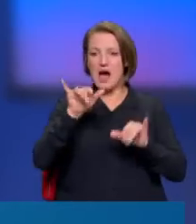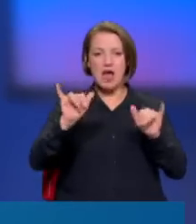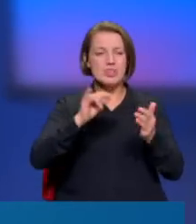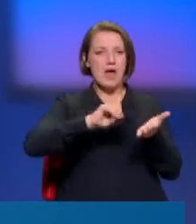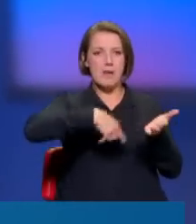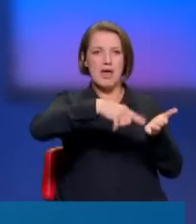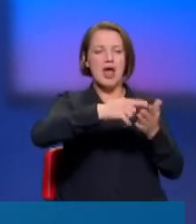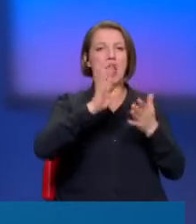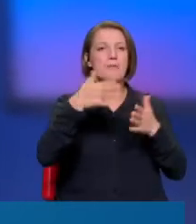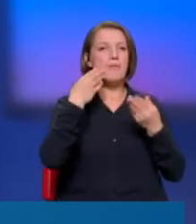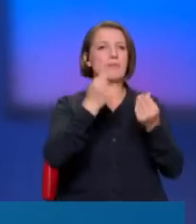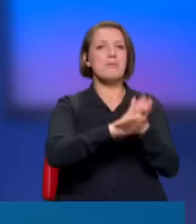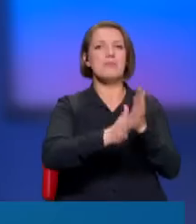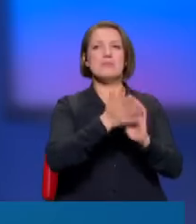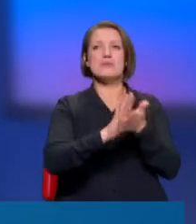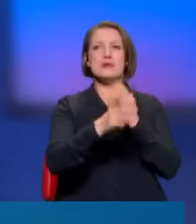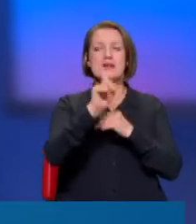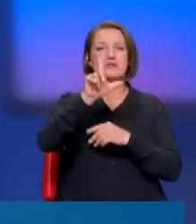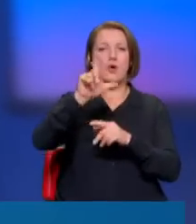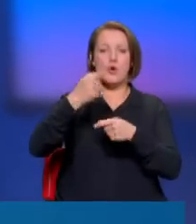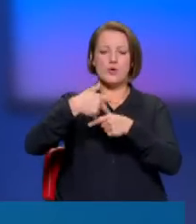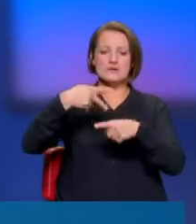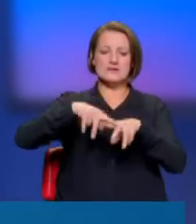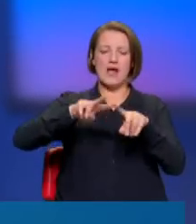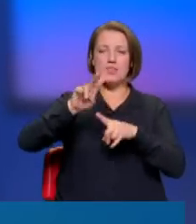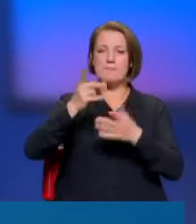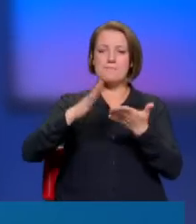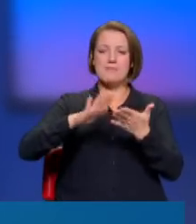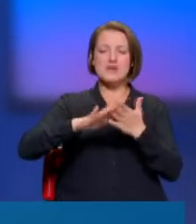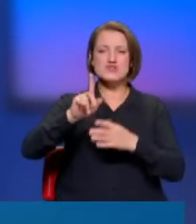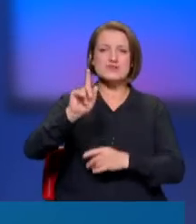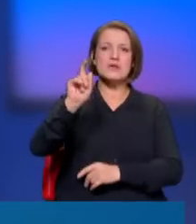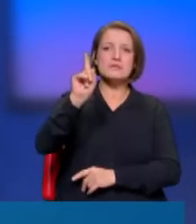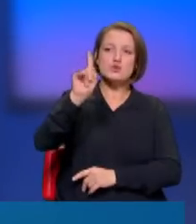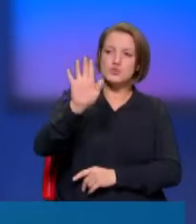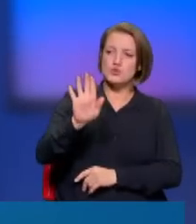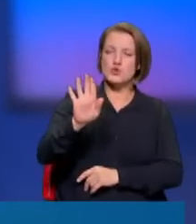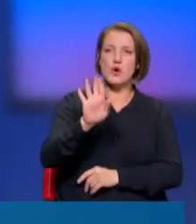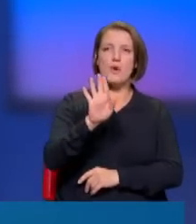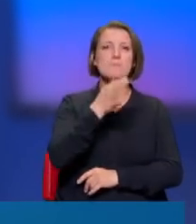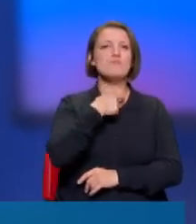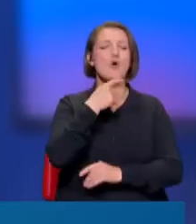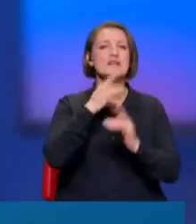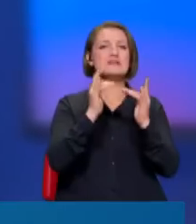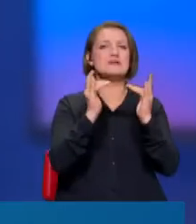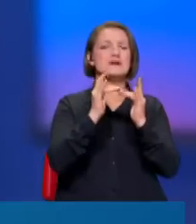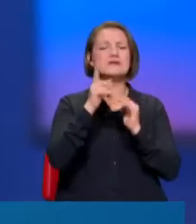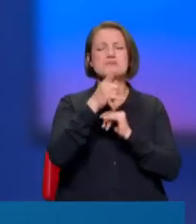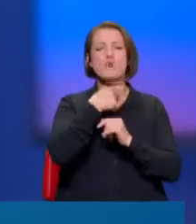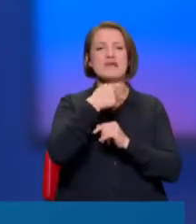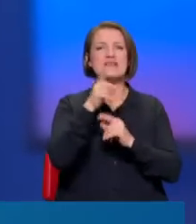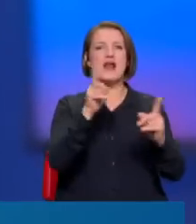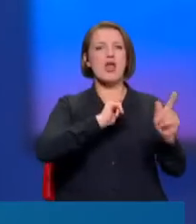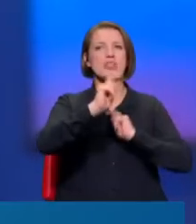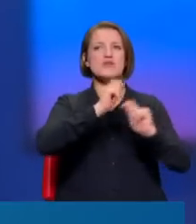bir tek Lozan Barış Antlaşması duruyor 196 36 montre Boğazlar Sözleşmesi duruyor büyük Atatürk'ün yaptığı